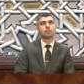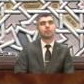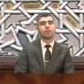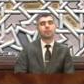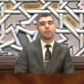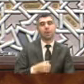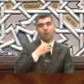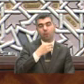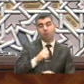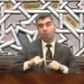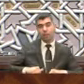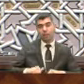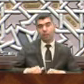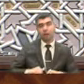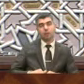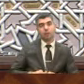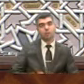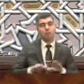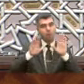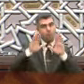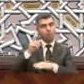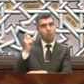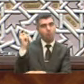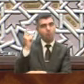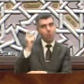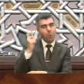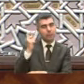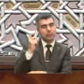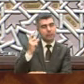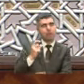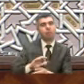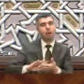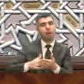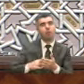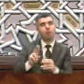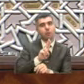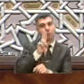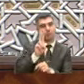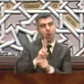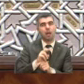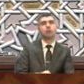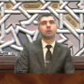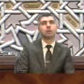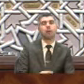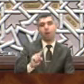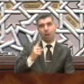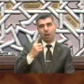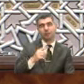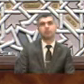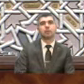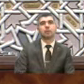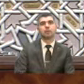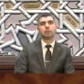القطاع الاخير في هذه الجلسه ايضا، وهو قطاع الاوقاف والشؤون الاسلاميه في سؤال واحد